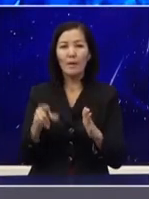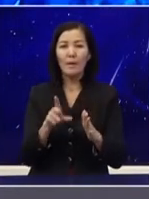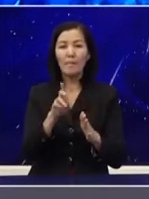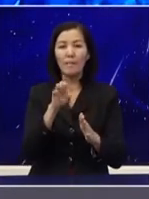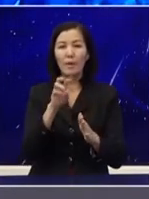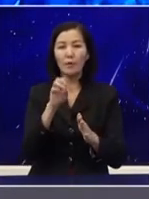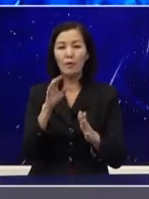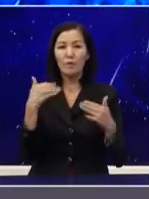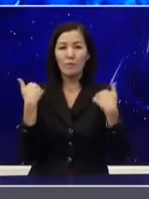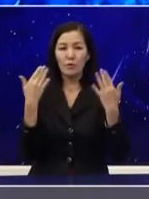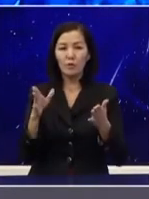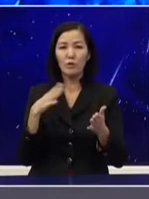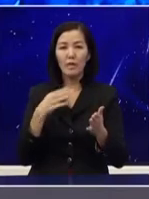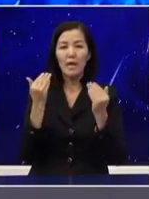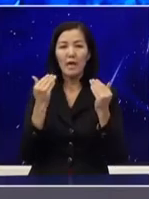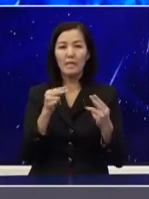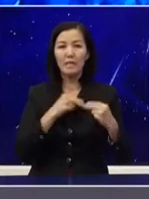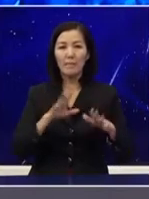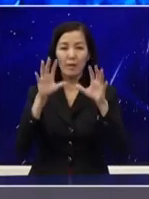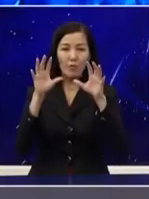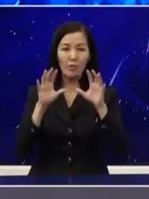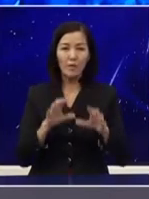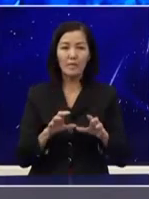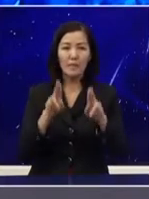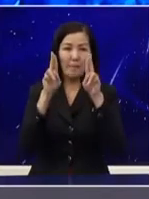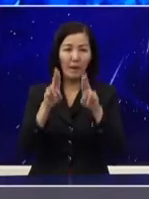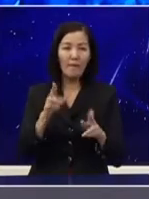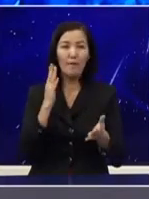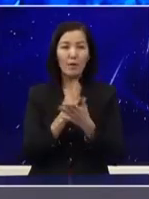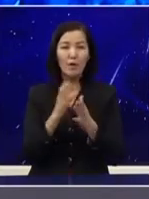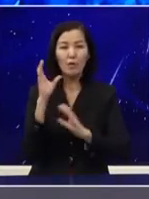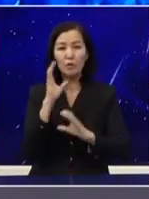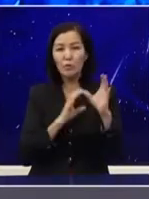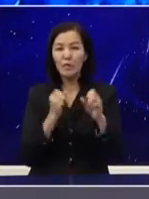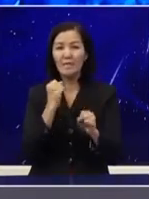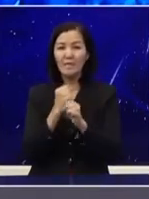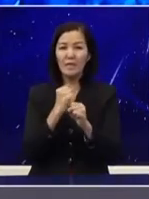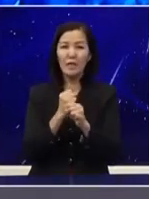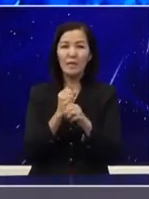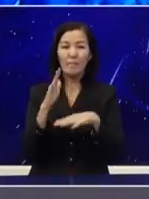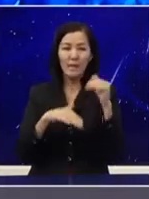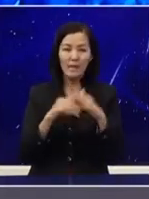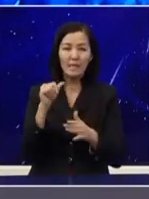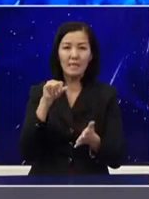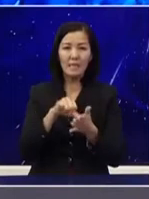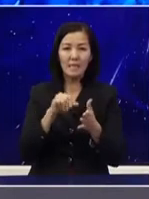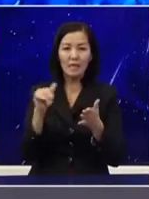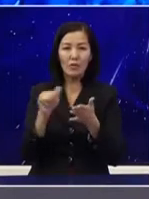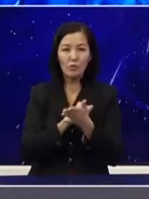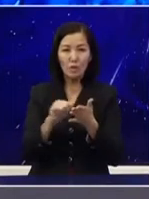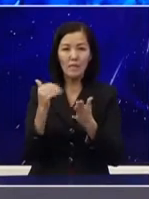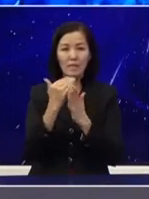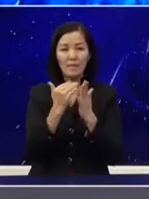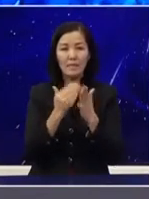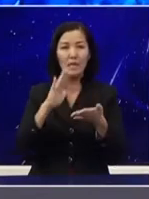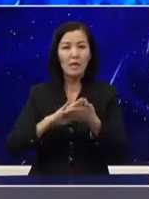осындай ұсыныс тастады. Қазір Еңбек кодексінде мұндай норма бар болғанымен студенттің істеген жұмысын растайтын құжаттар тізбесінде шарттың бұл